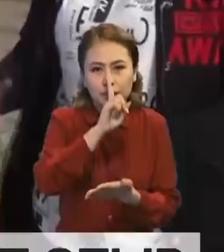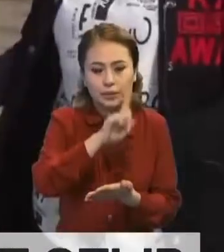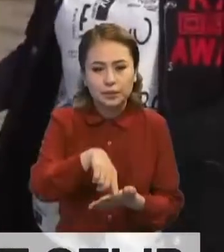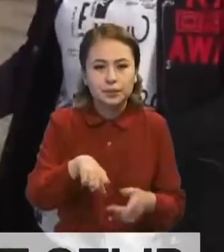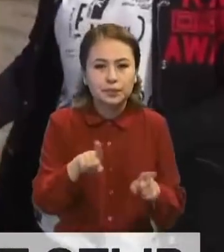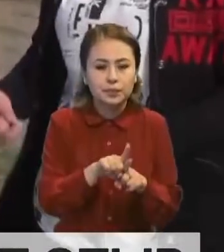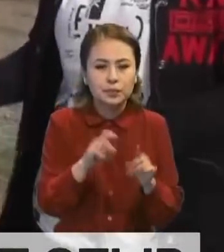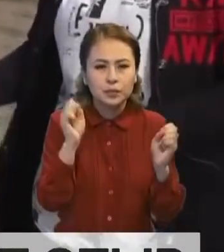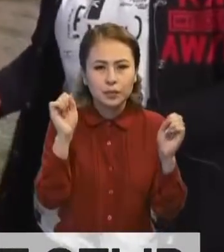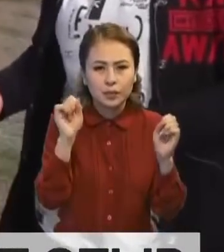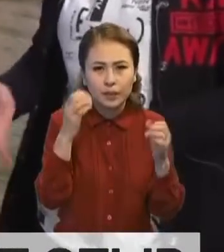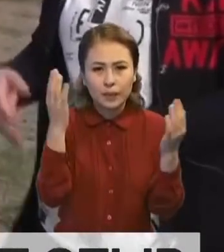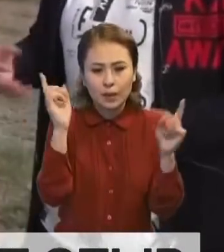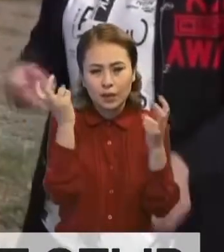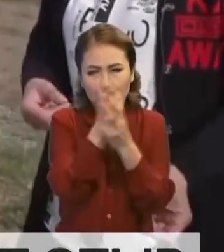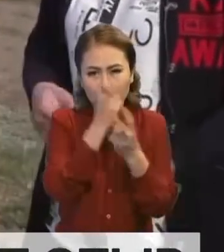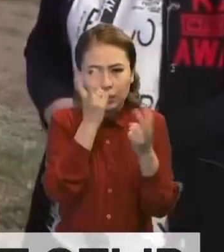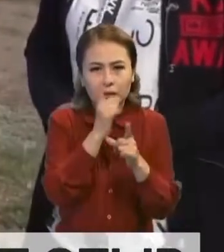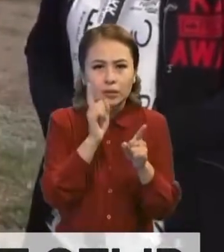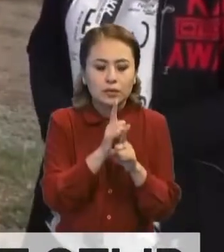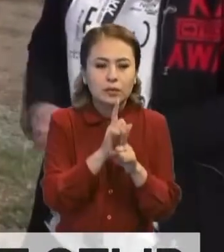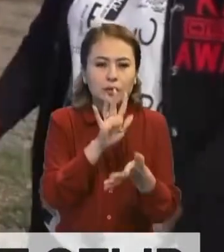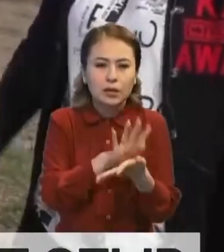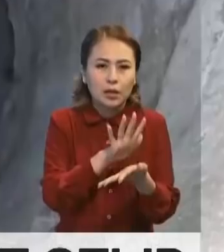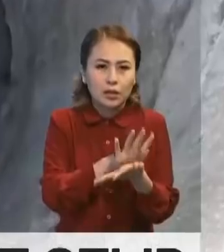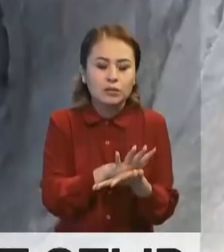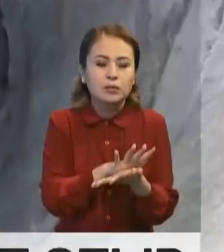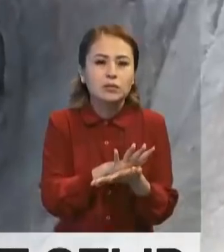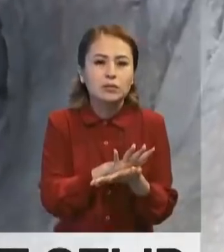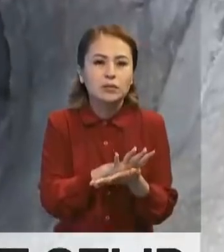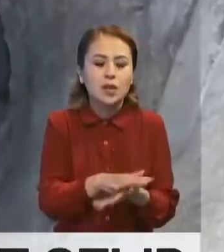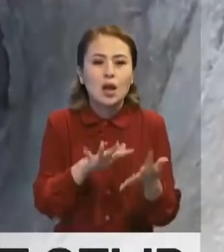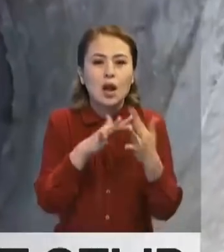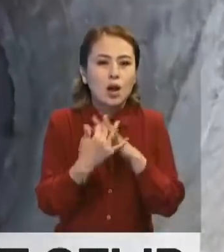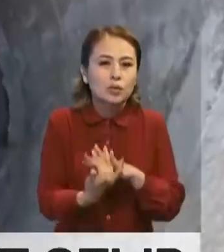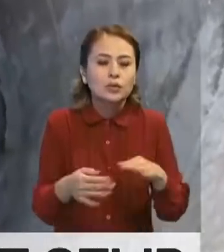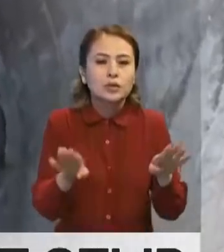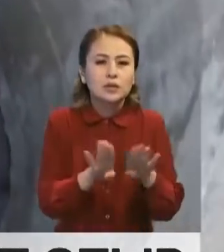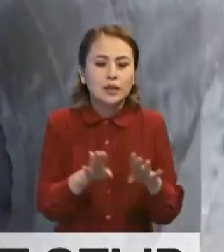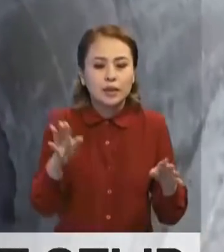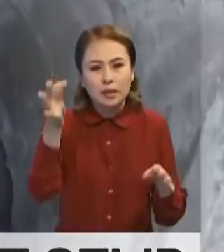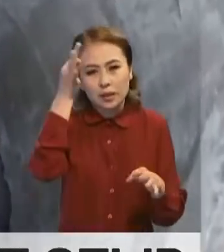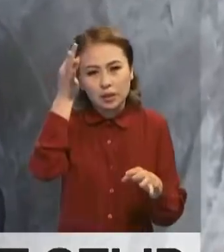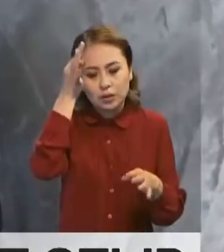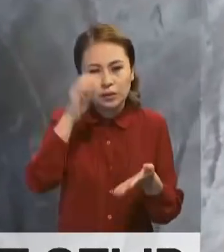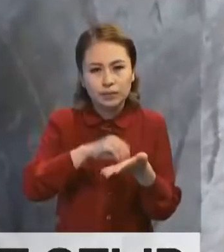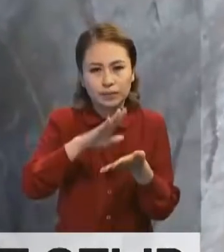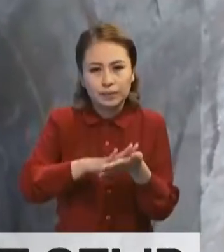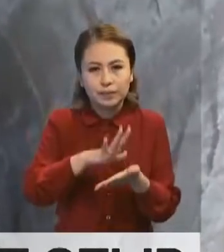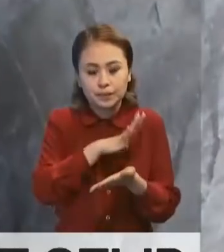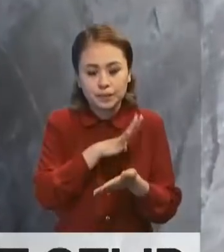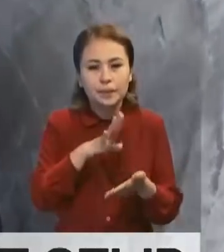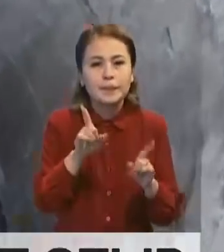болады, қайнатсаңыз ішінен накип көбірек лайқаланып қалады. Ауылдардағы құдықтарға ескерту белгілері ілінген,